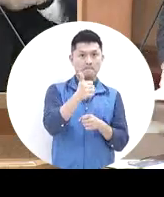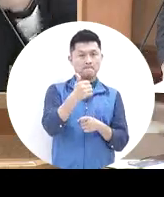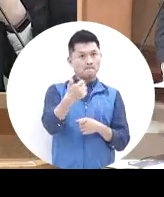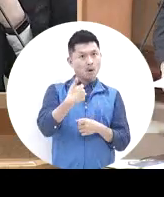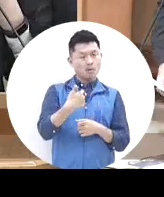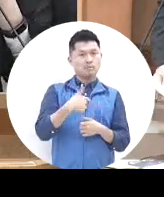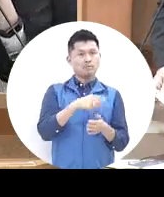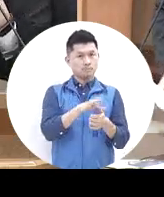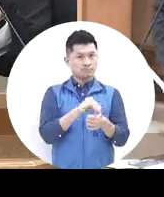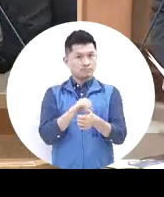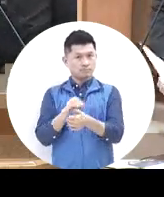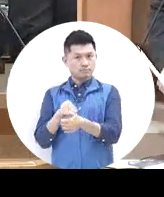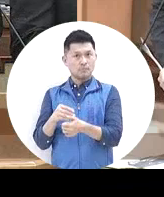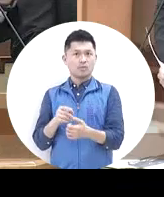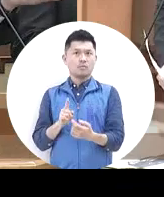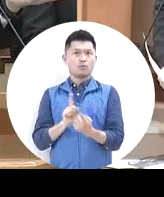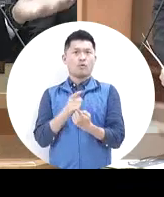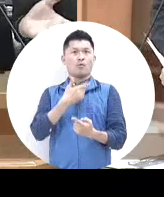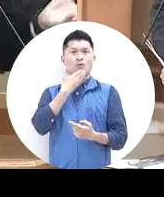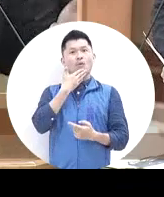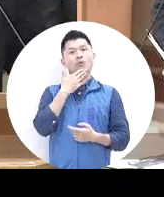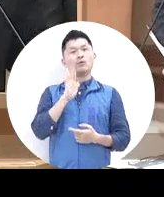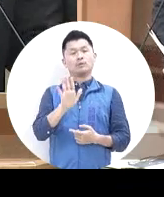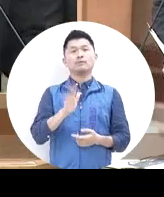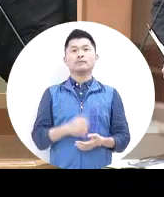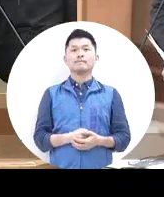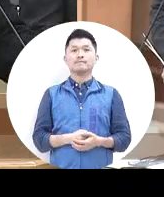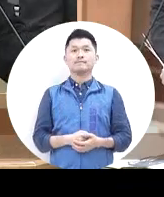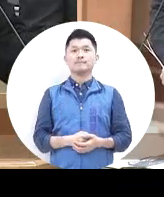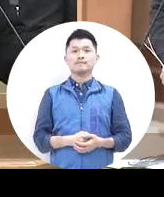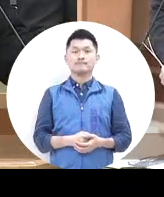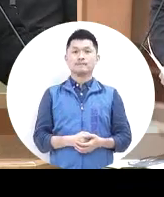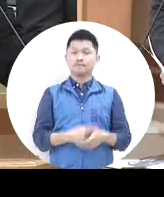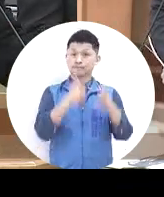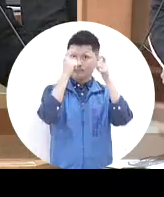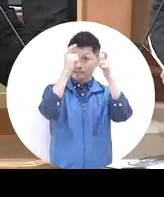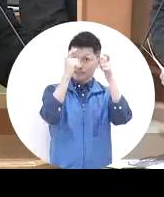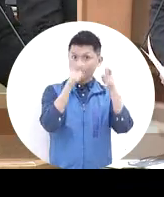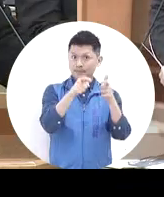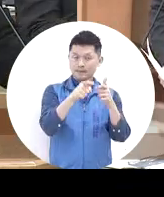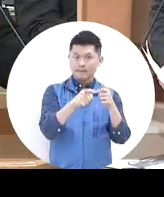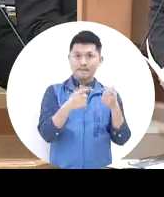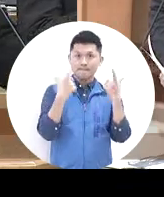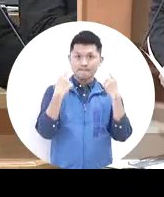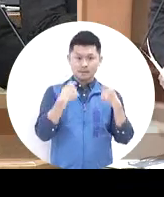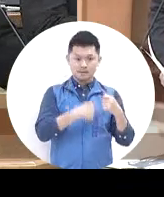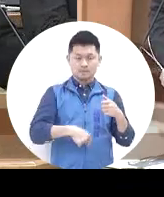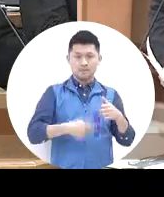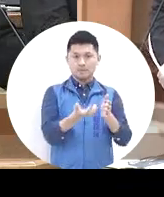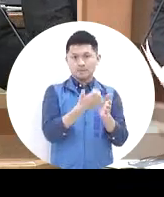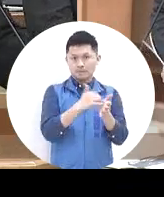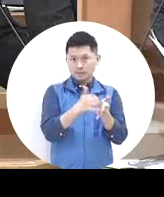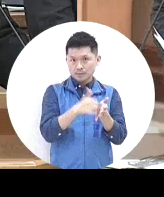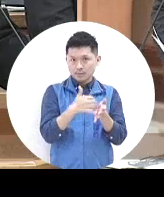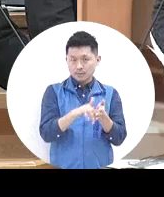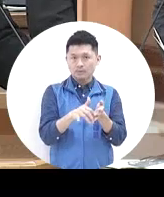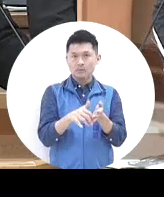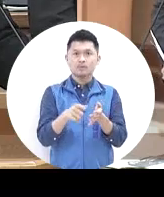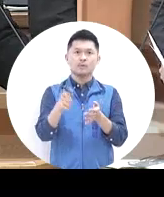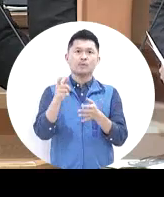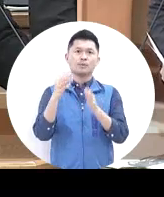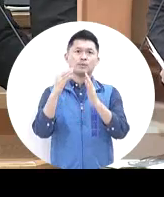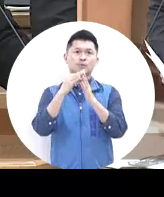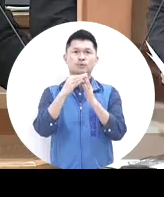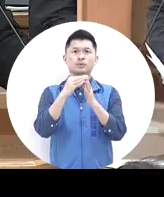来，这对得起好的呀、啊。 对，因为特别是高雄吼。它不仅是本体预算，因为局处有时候框列预算很困难哦，但